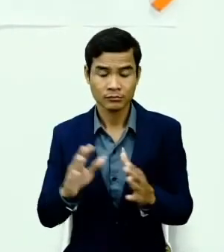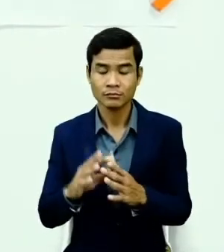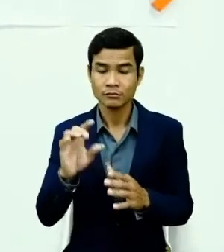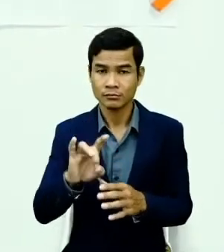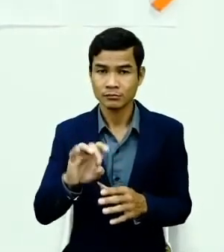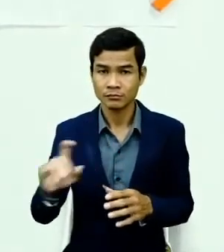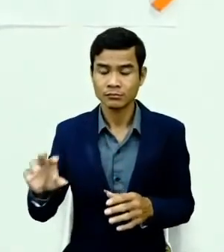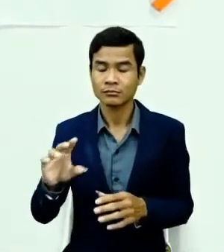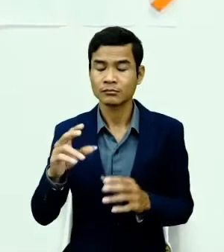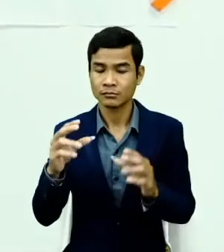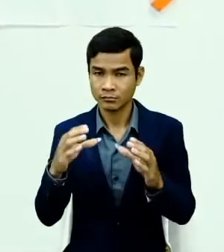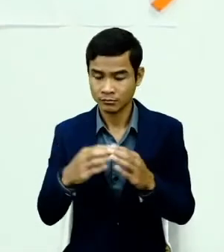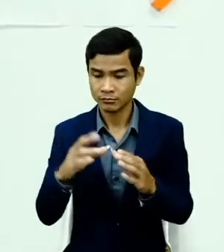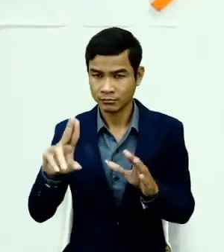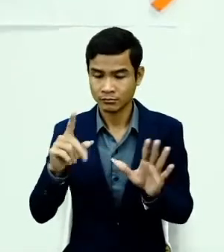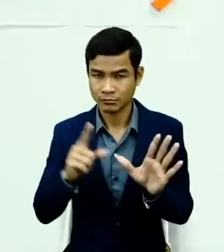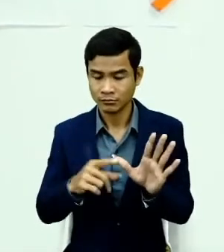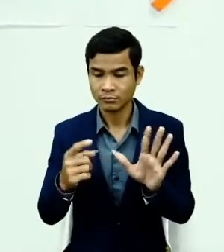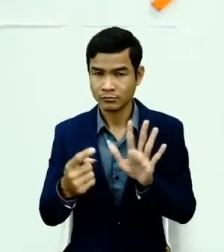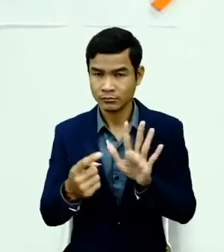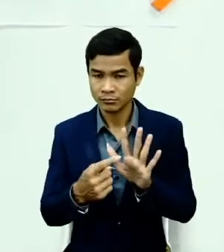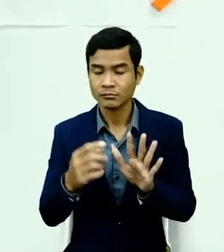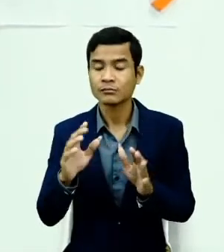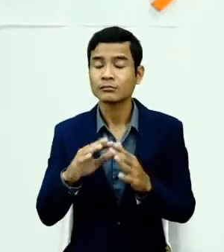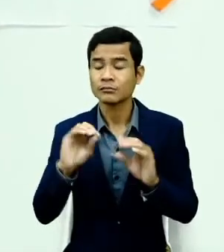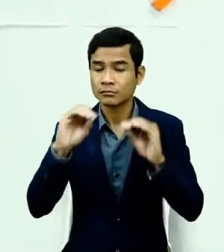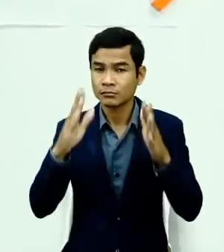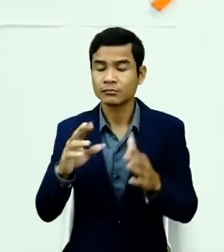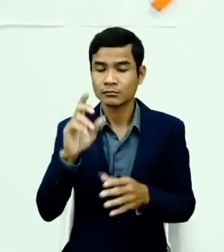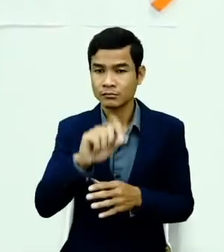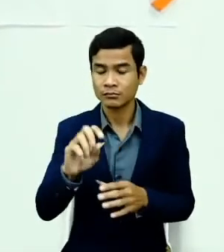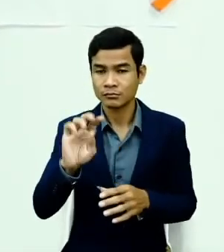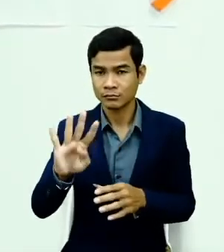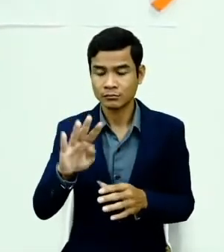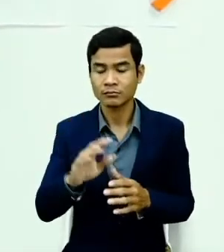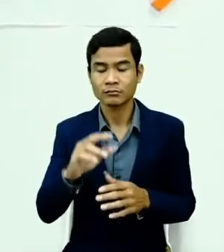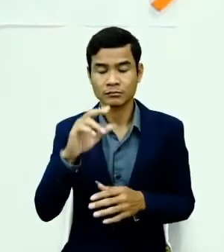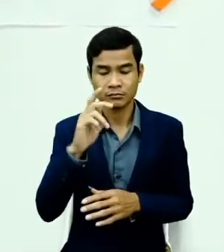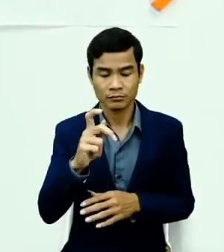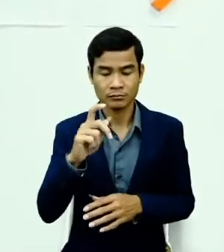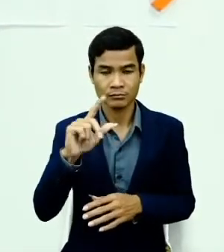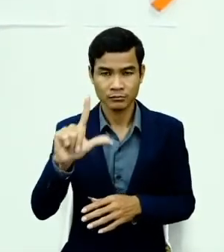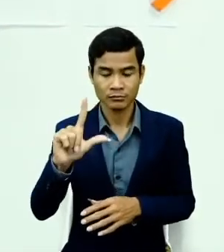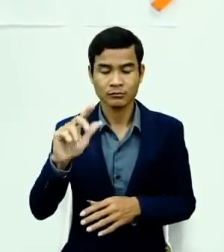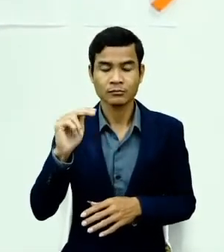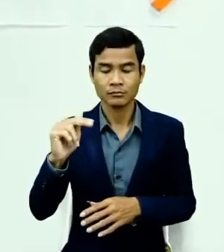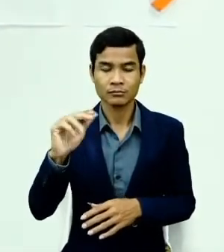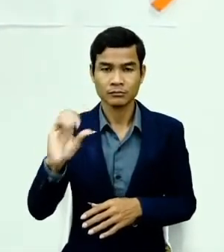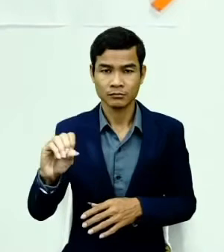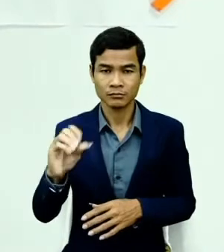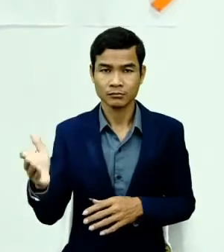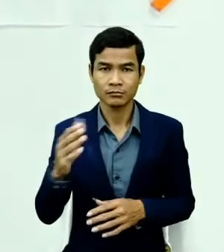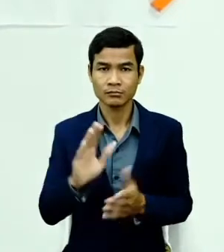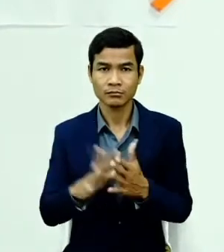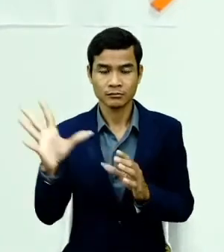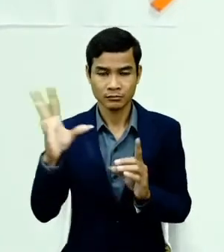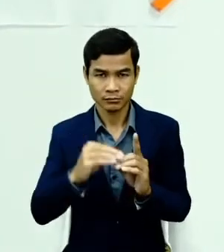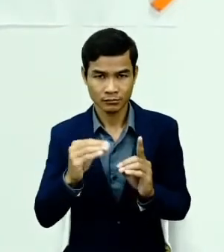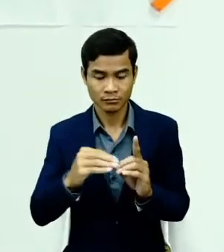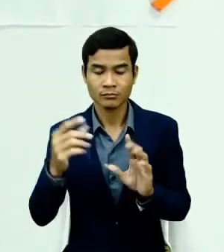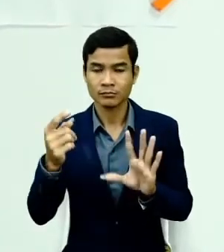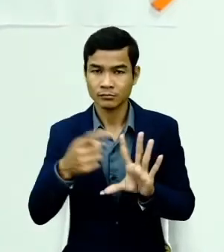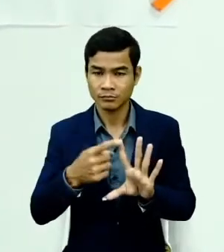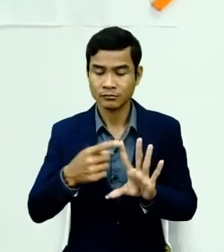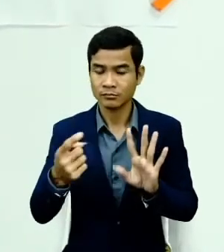នាពួកអនេះគឺមានចំនួន4តួដែលអ្នកគ្រូសរសេរបង្ហាញកូននេះគឺកជតលដែលផ្សំជាមួយនឹងស្រៈអីនិងអ